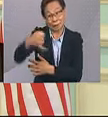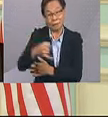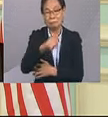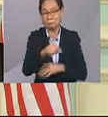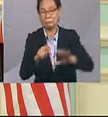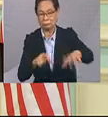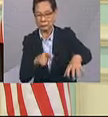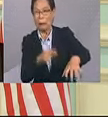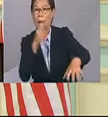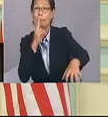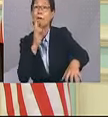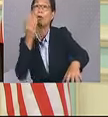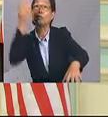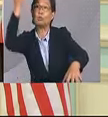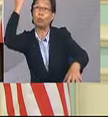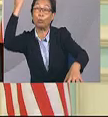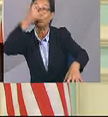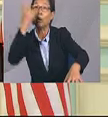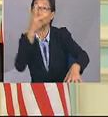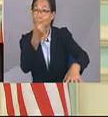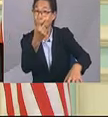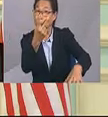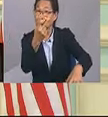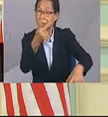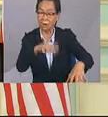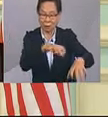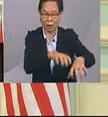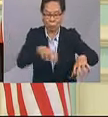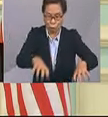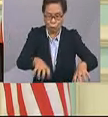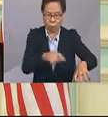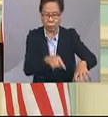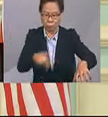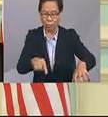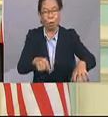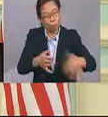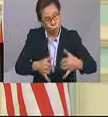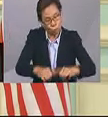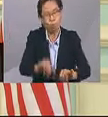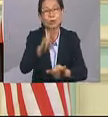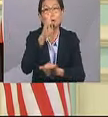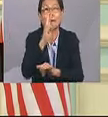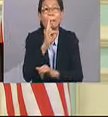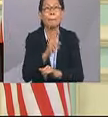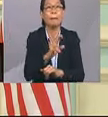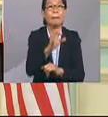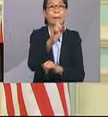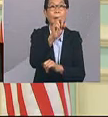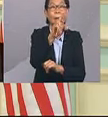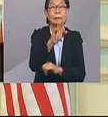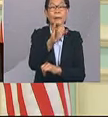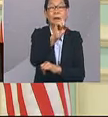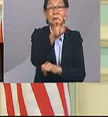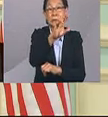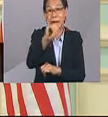dianggap sebagai kawasan merah kerana ada dua kawasan yang menjadikan kawasan ini terus merah, iaitu